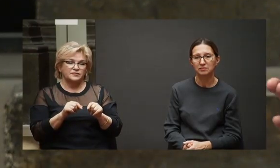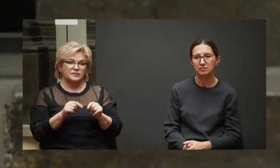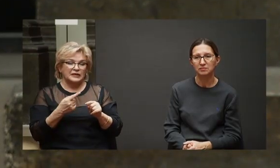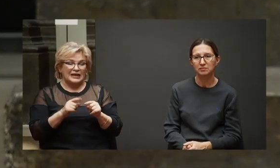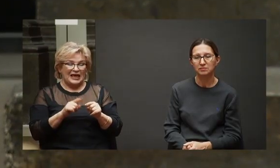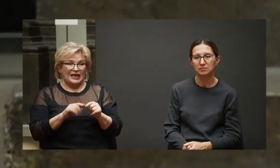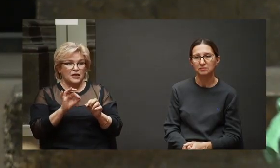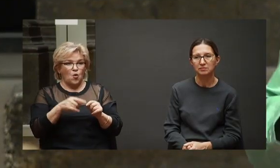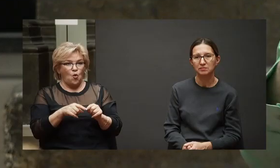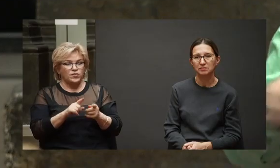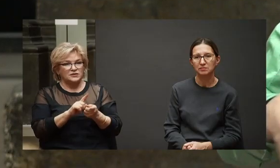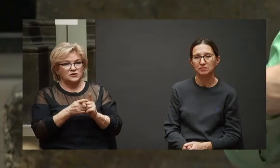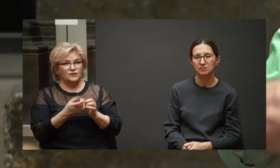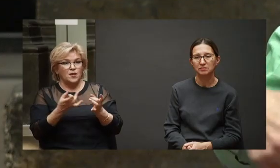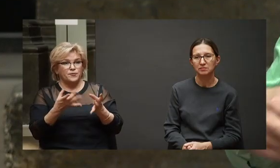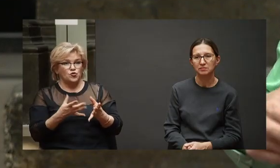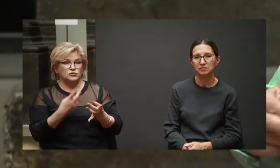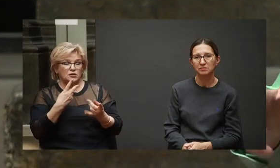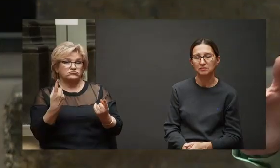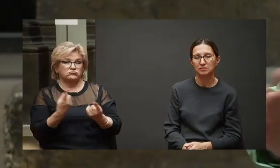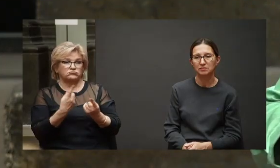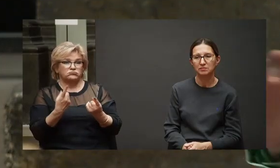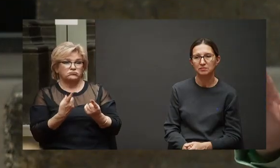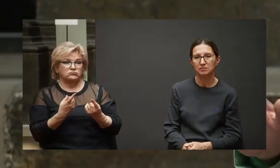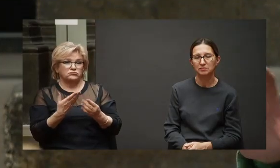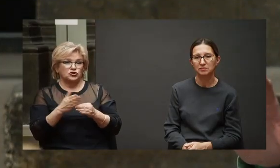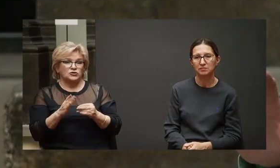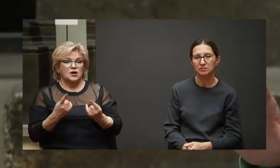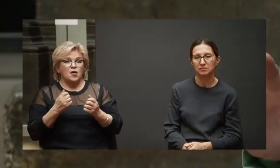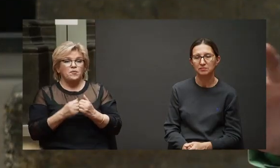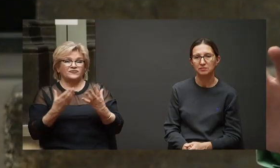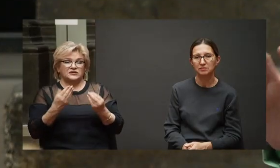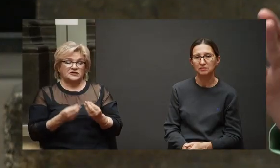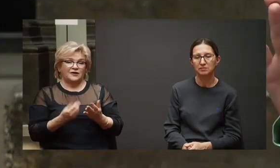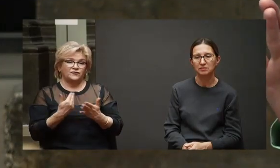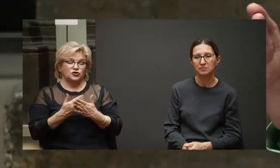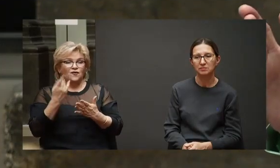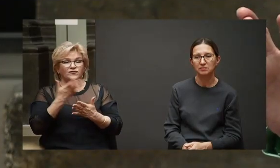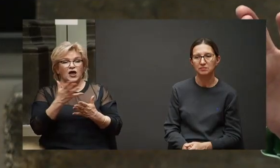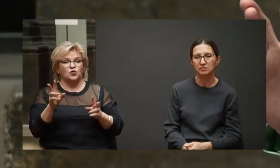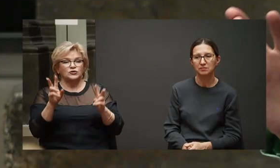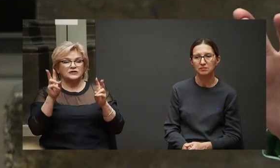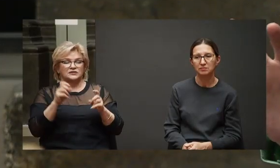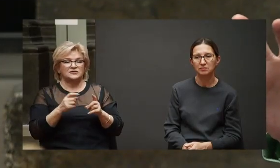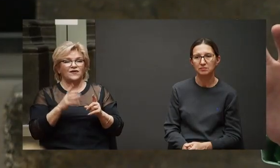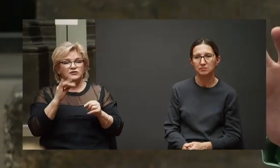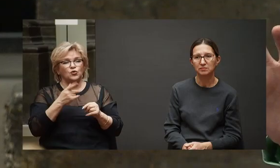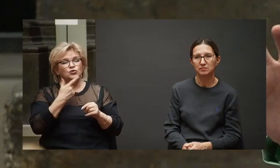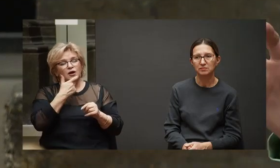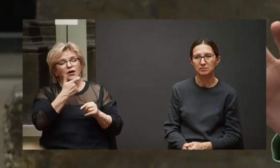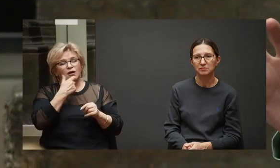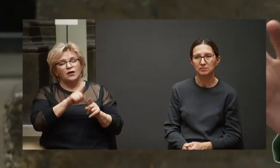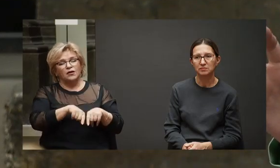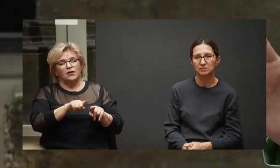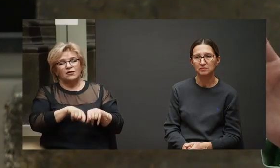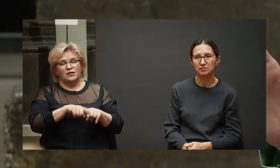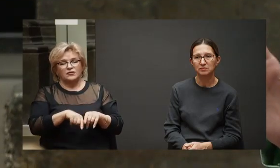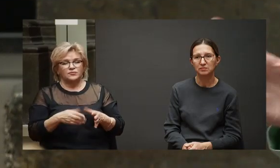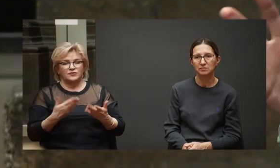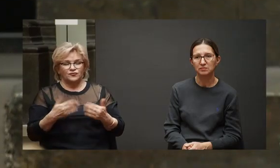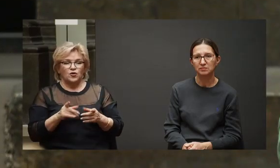этот сам образ становится просто привычной частью повседневности. Да, то, что в народе называется «глаз замыливается». Да, по